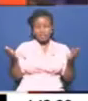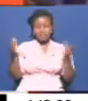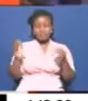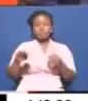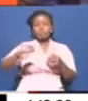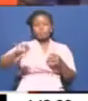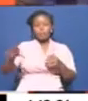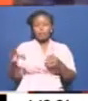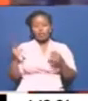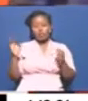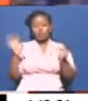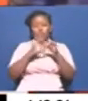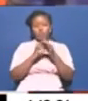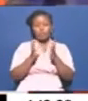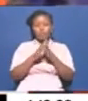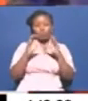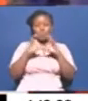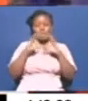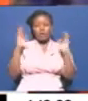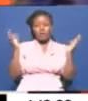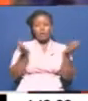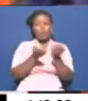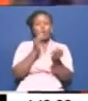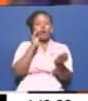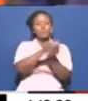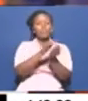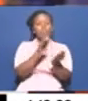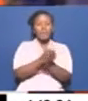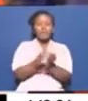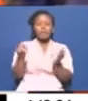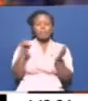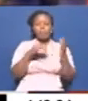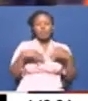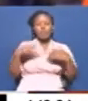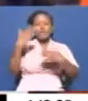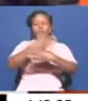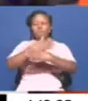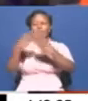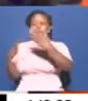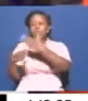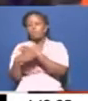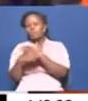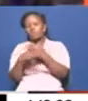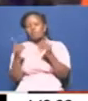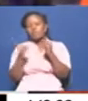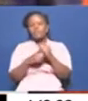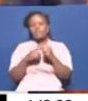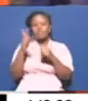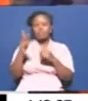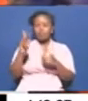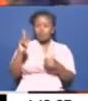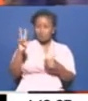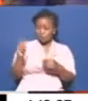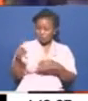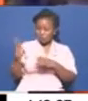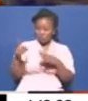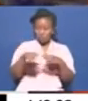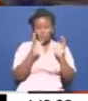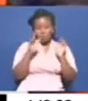Bank. Tumeweza kutengeneza barabara za lami na zaidi ya kilometers 4 katika hii town ya Ol-Kalou.